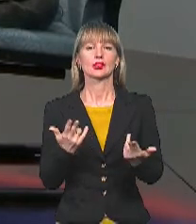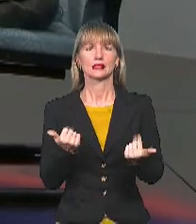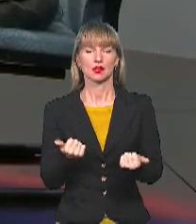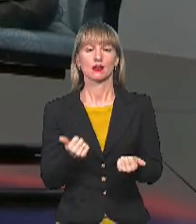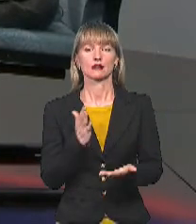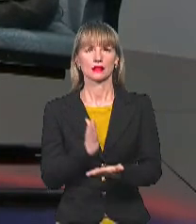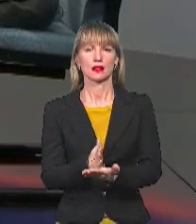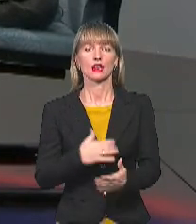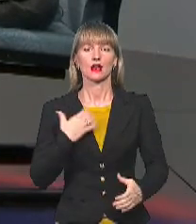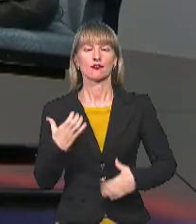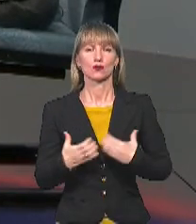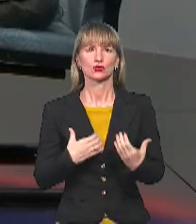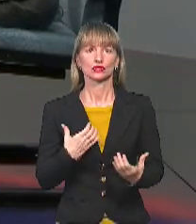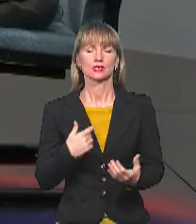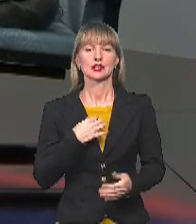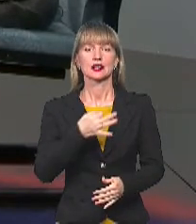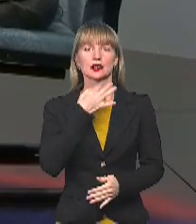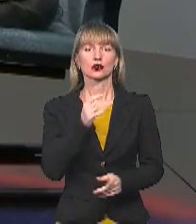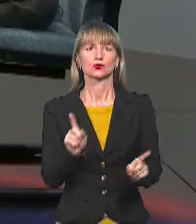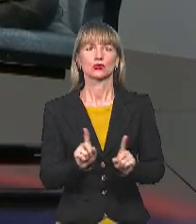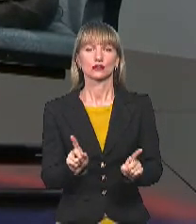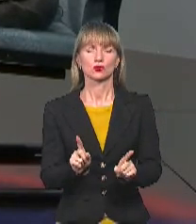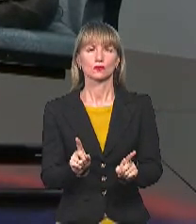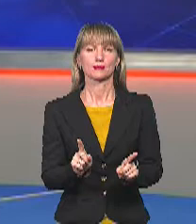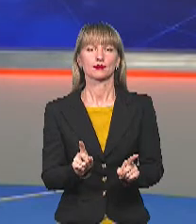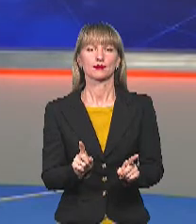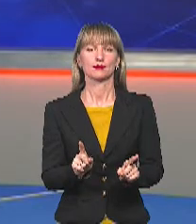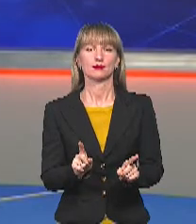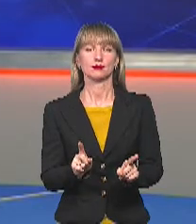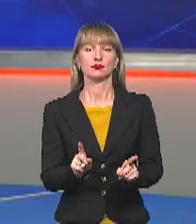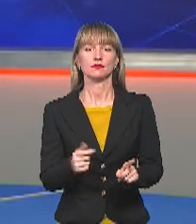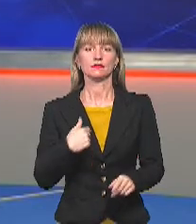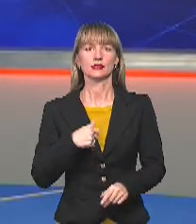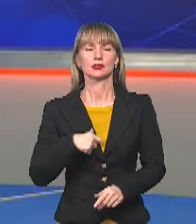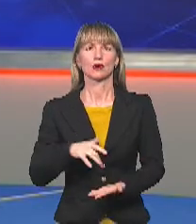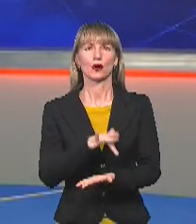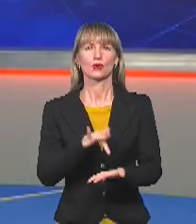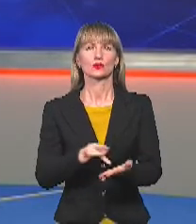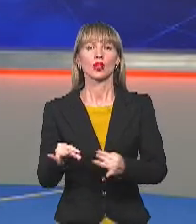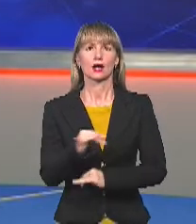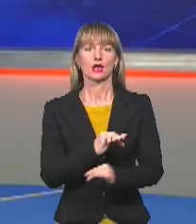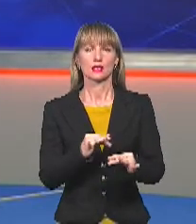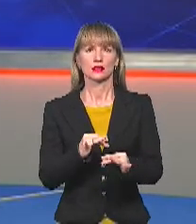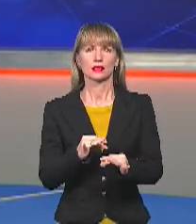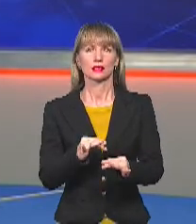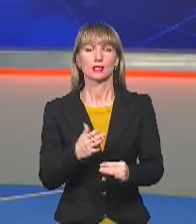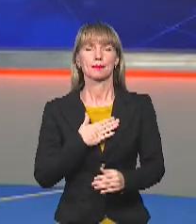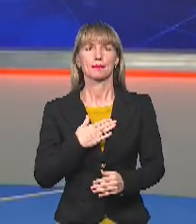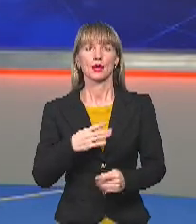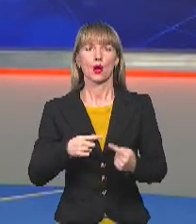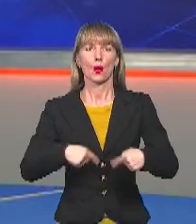звичайно, тривожить. Я вам скажу, що я депутат міської ради, мій